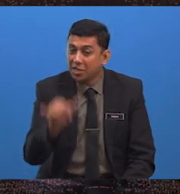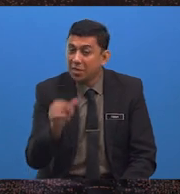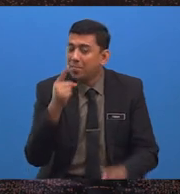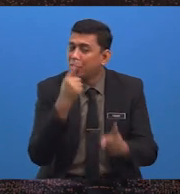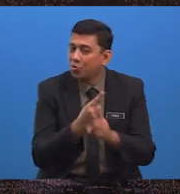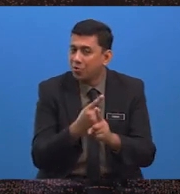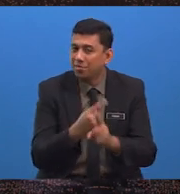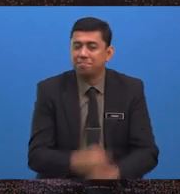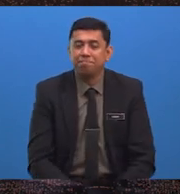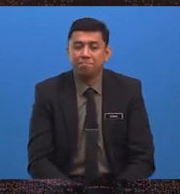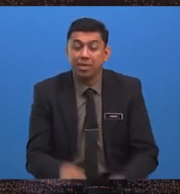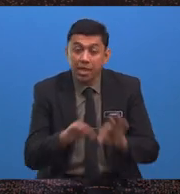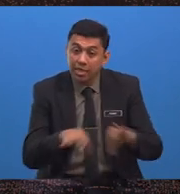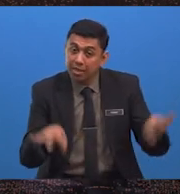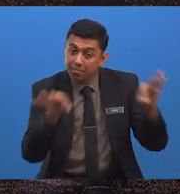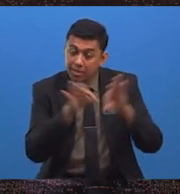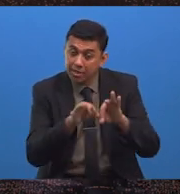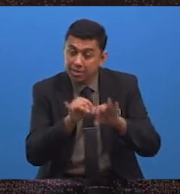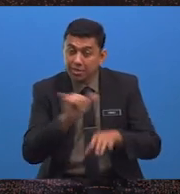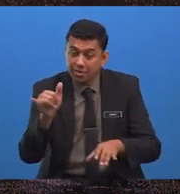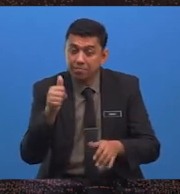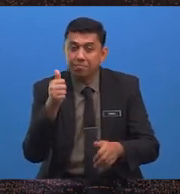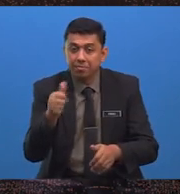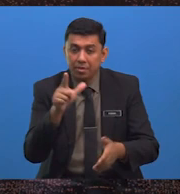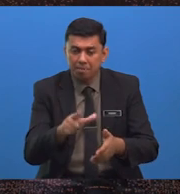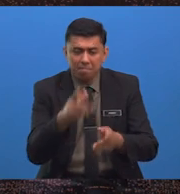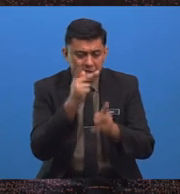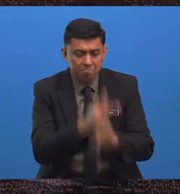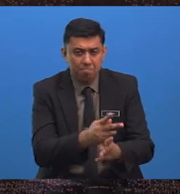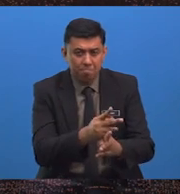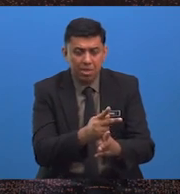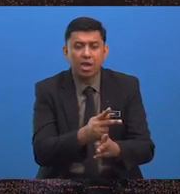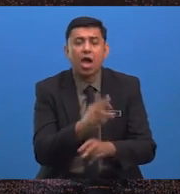Ya, betul. Kepentingannya ialah menyimpan air